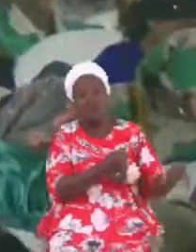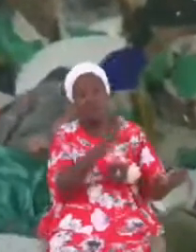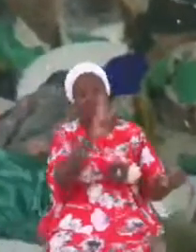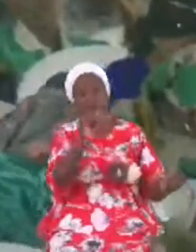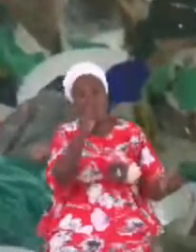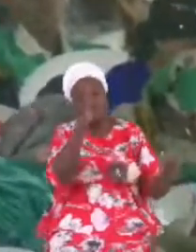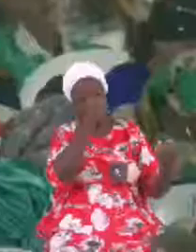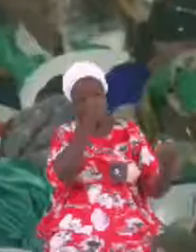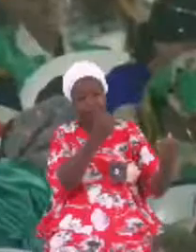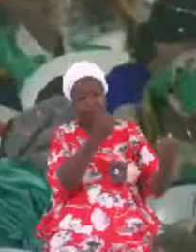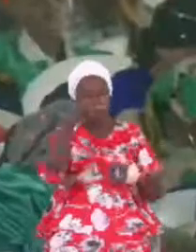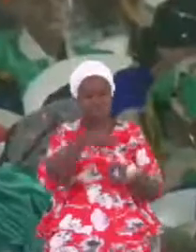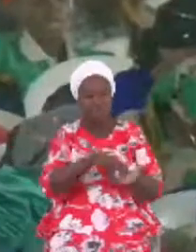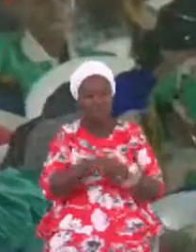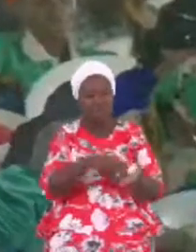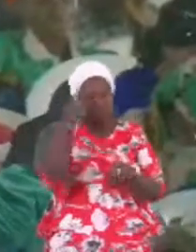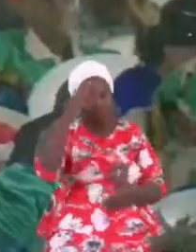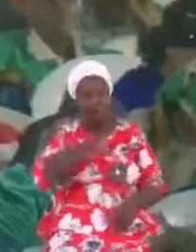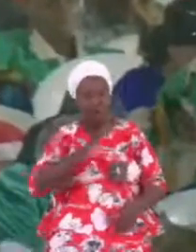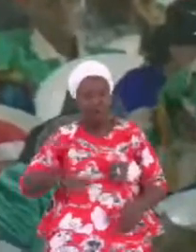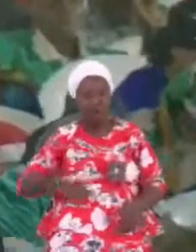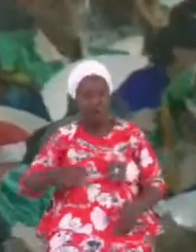lève-toi. Ce salut,